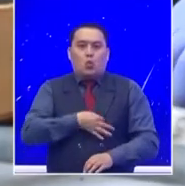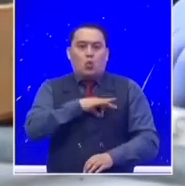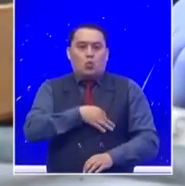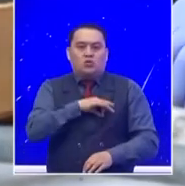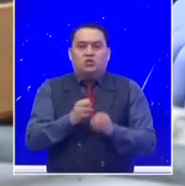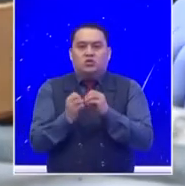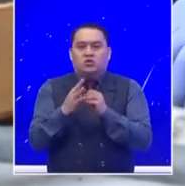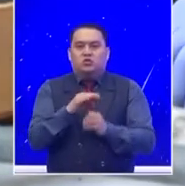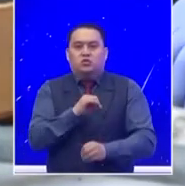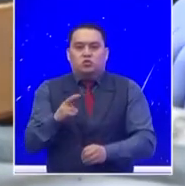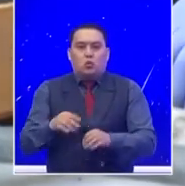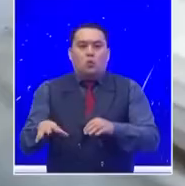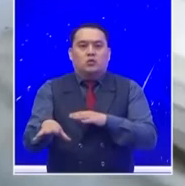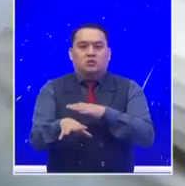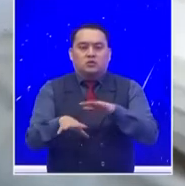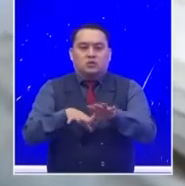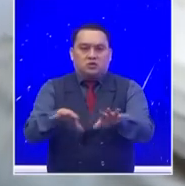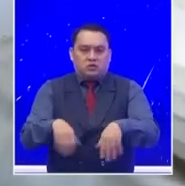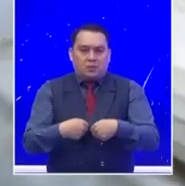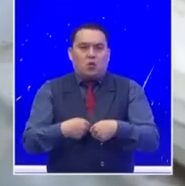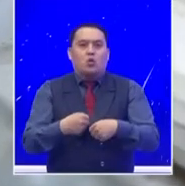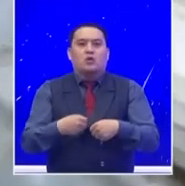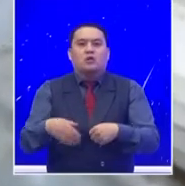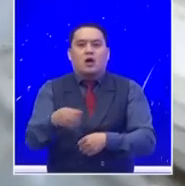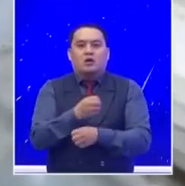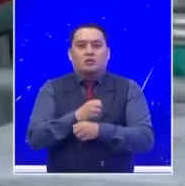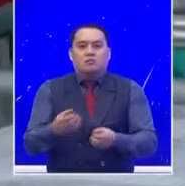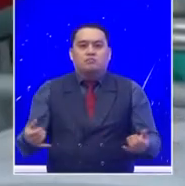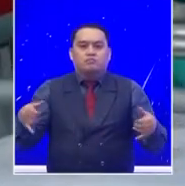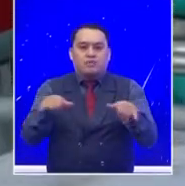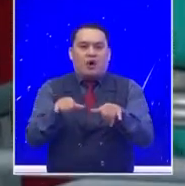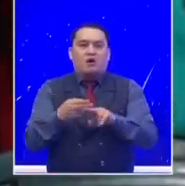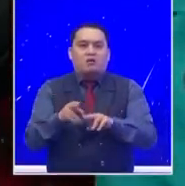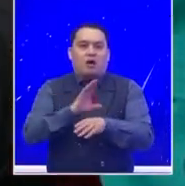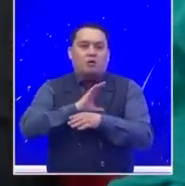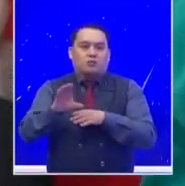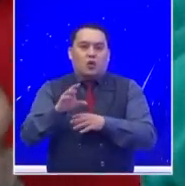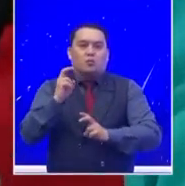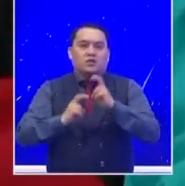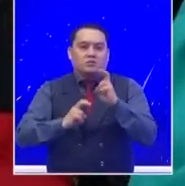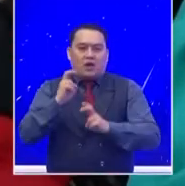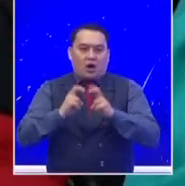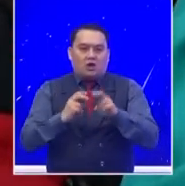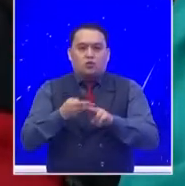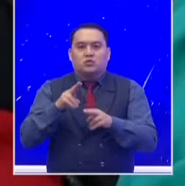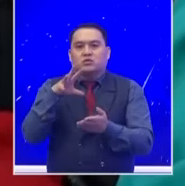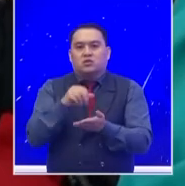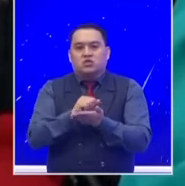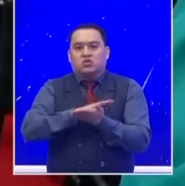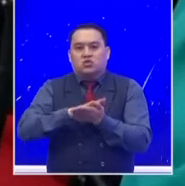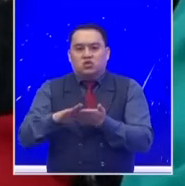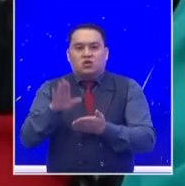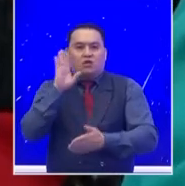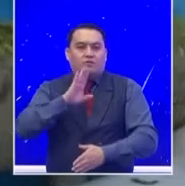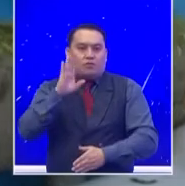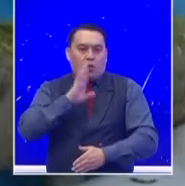юстиции, 14 тонн конфискованных алкогольных напитков разлили в большие баки и отправили на предприятие, которое занимается очисткой сточных